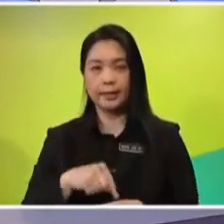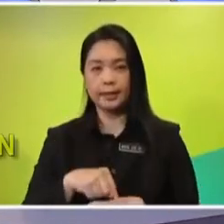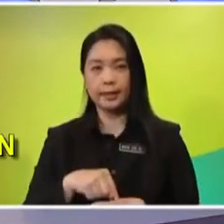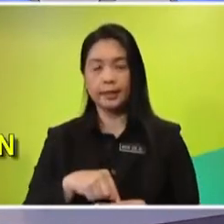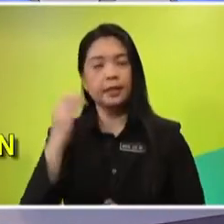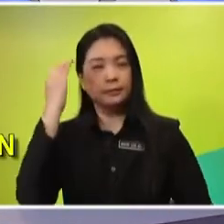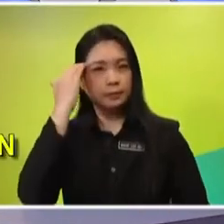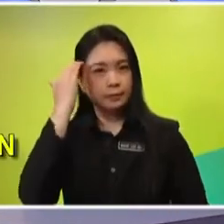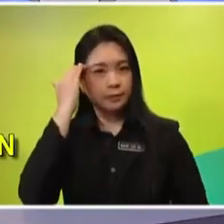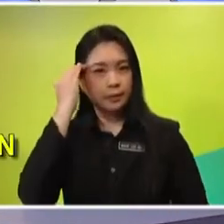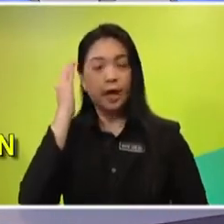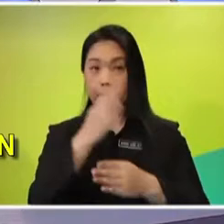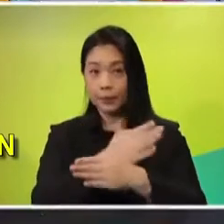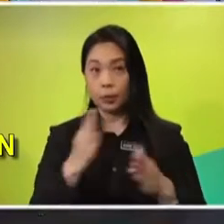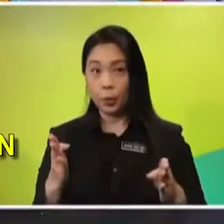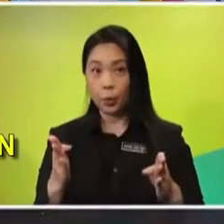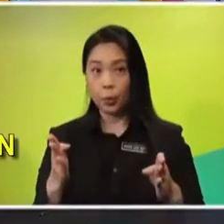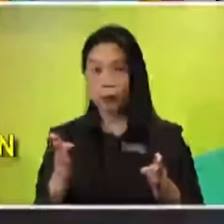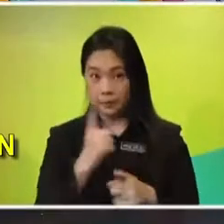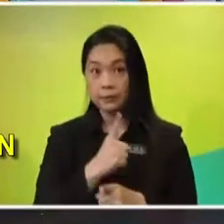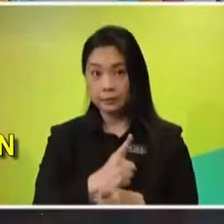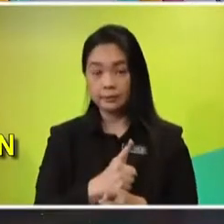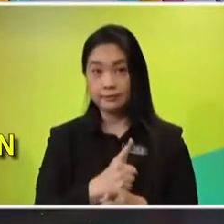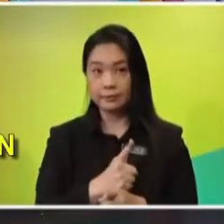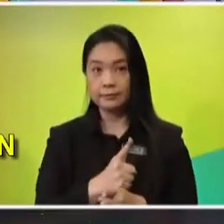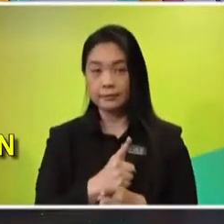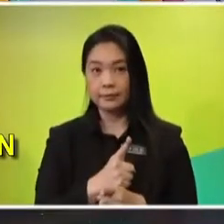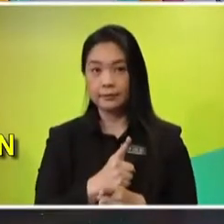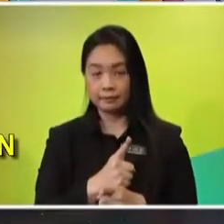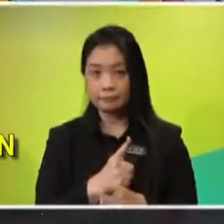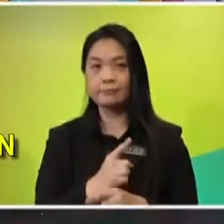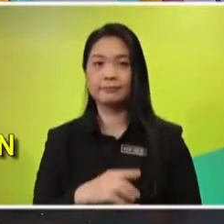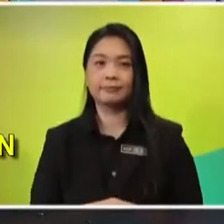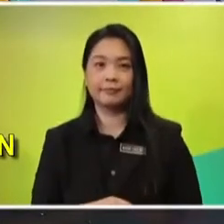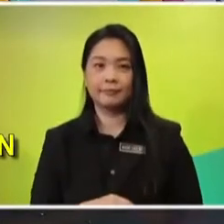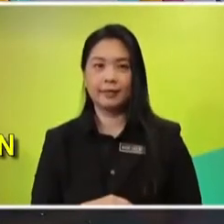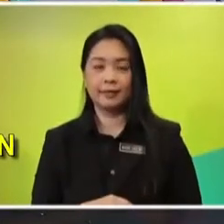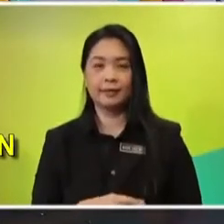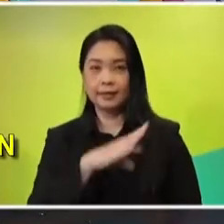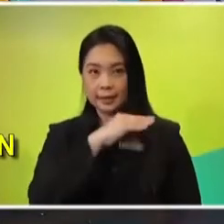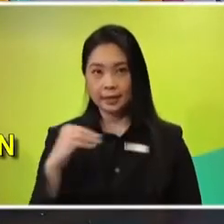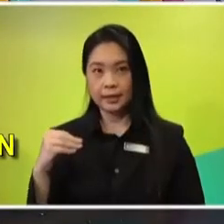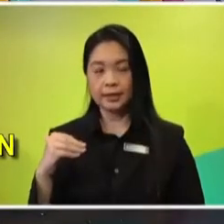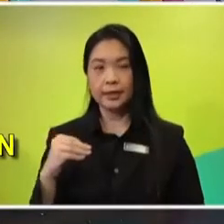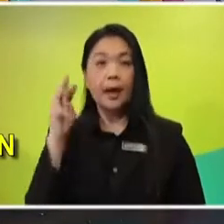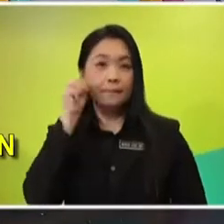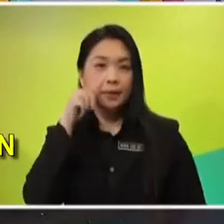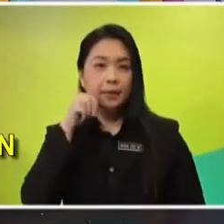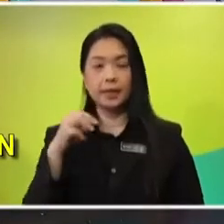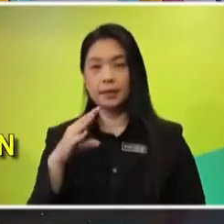mengenal bentuk pecahan. Betul tak dah kenal tadi? Kenal cikgu. A per B, betul tak? Betul. Okey. Dan Mira